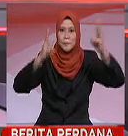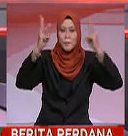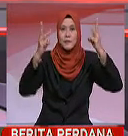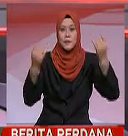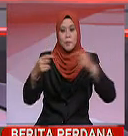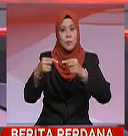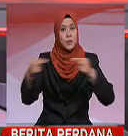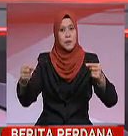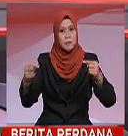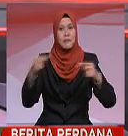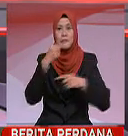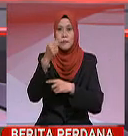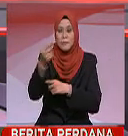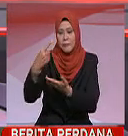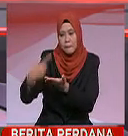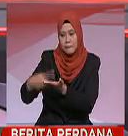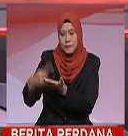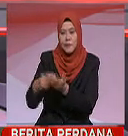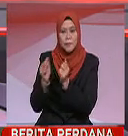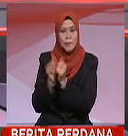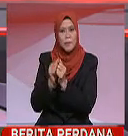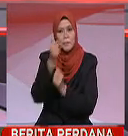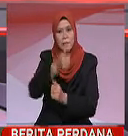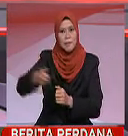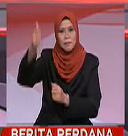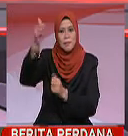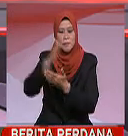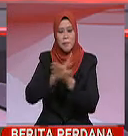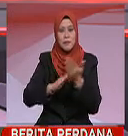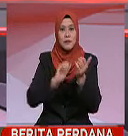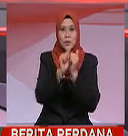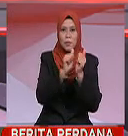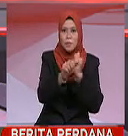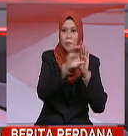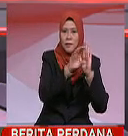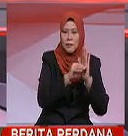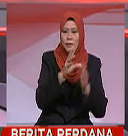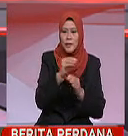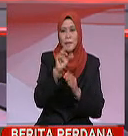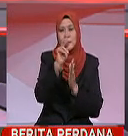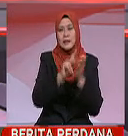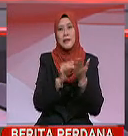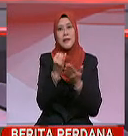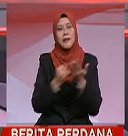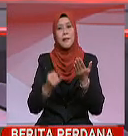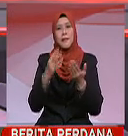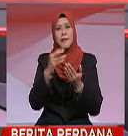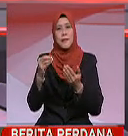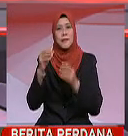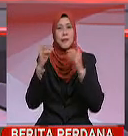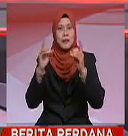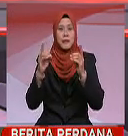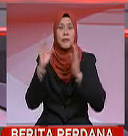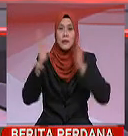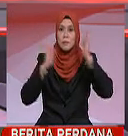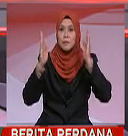keputusan tersebut dibuat selepas perbincangan bersama pengarah bahagian sukan kurikulum dan kesenian Kementerian Pendidikan Malaysia Zainal